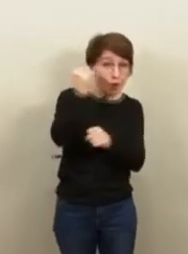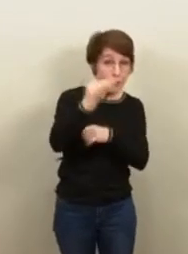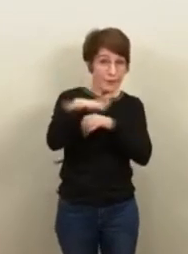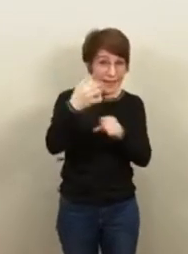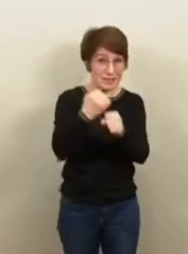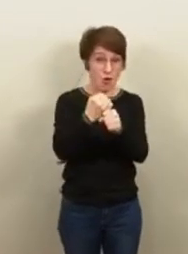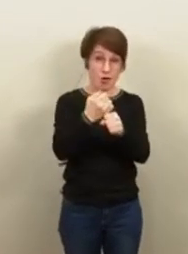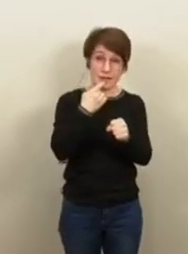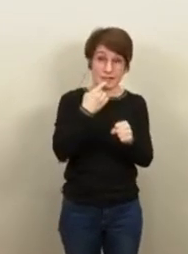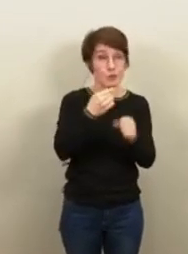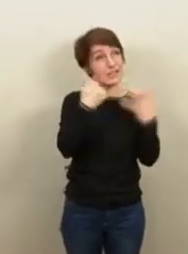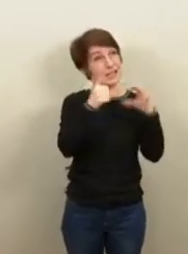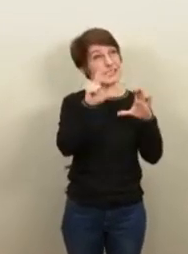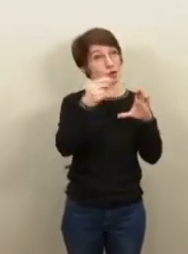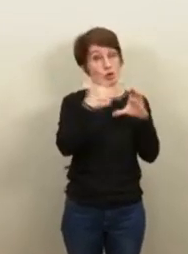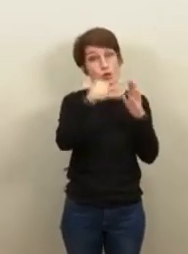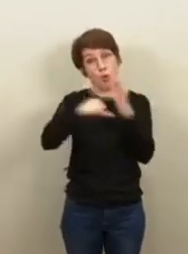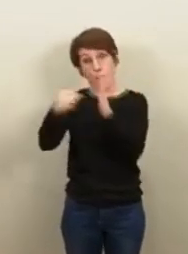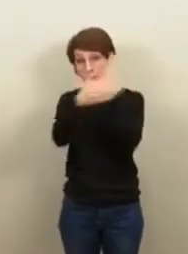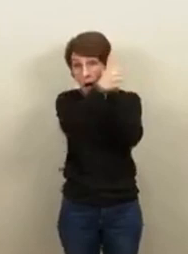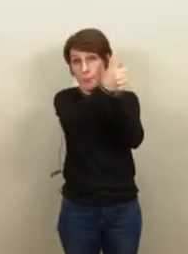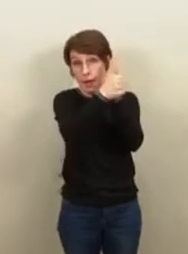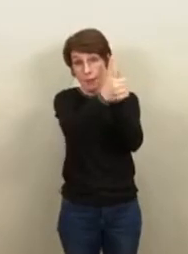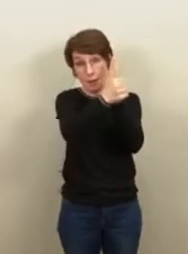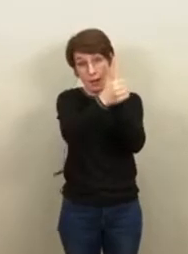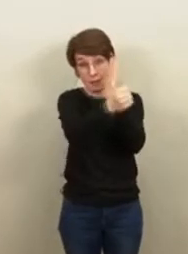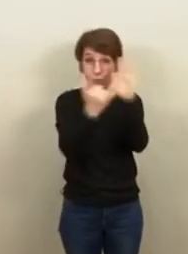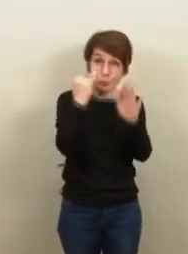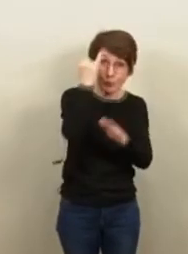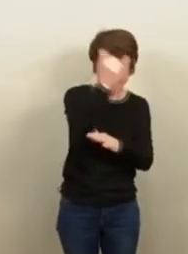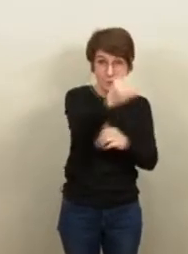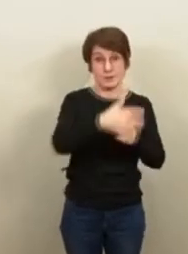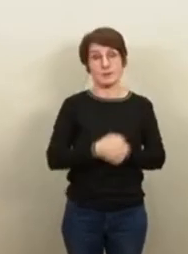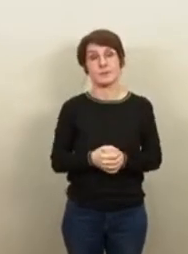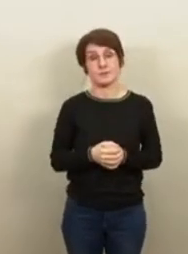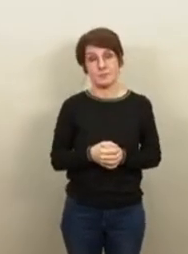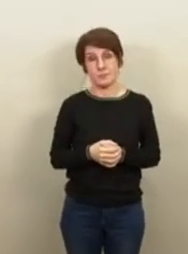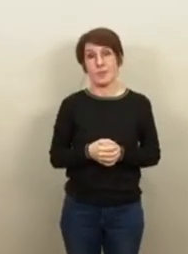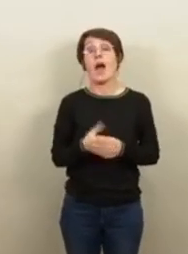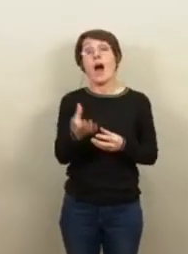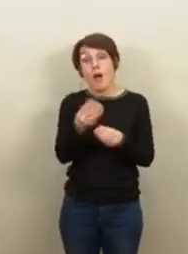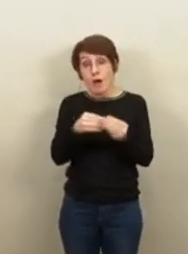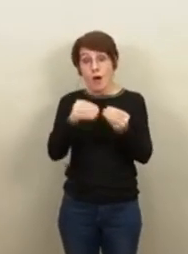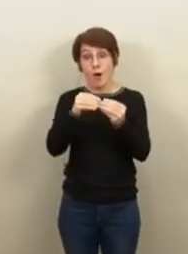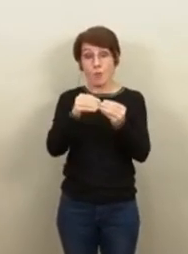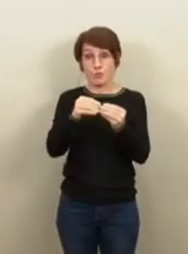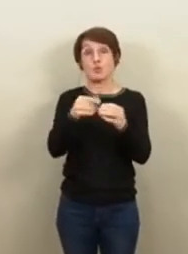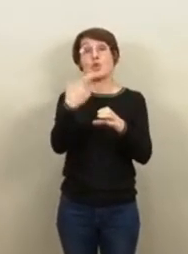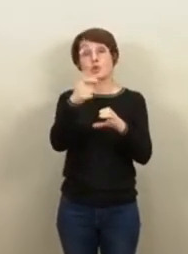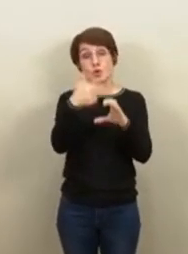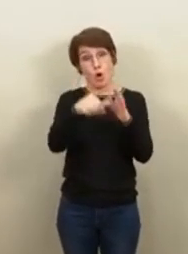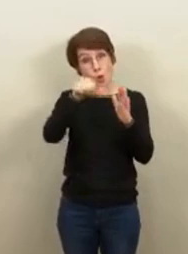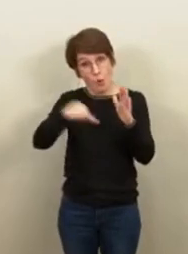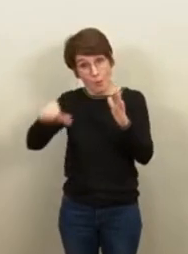environ 630 € par mois. Et sur 20 ans, 530 €. À cela, ajoutez 200 € par mois,